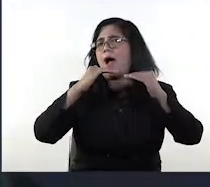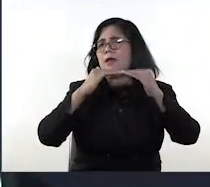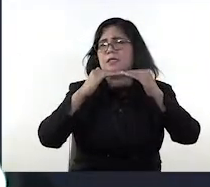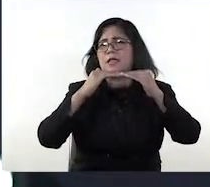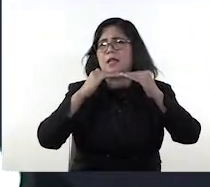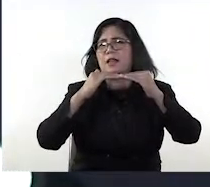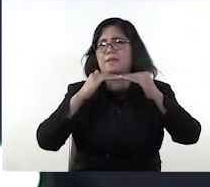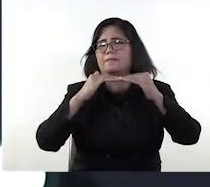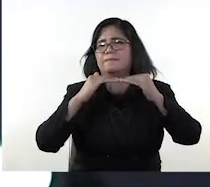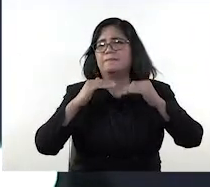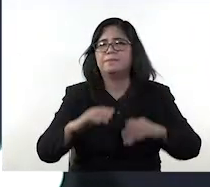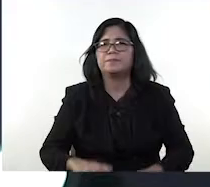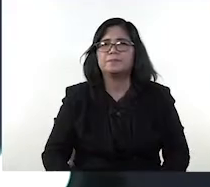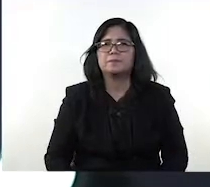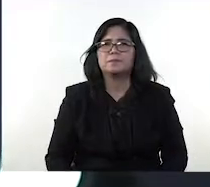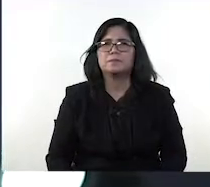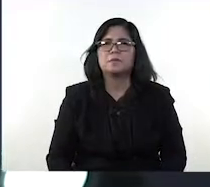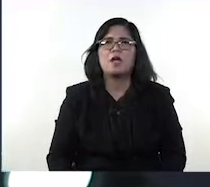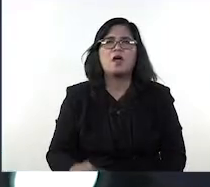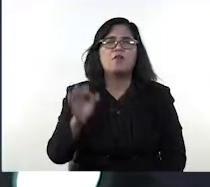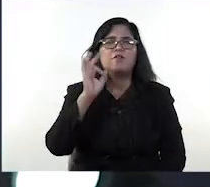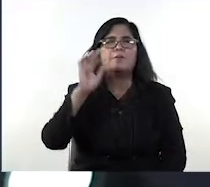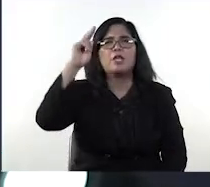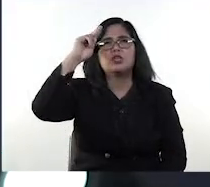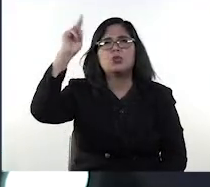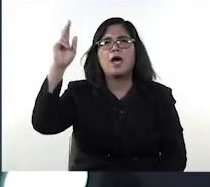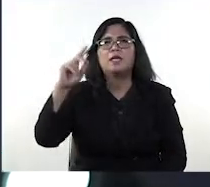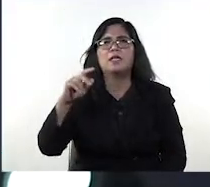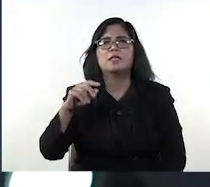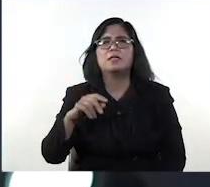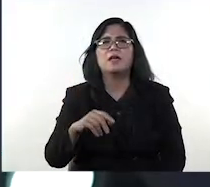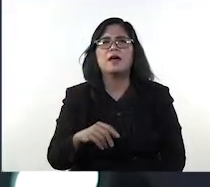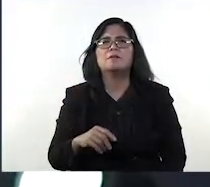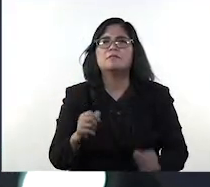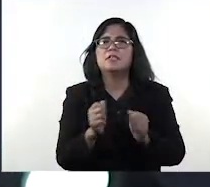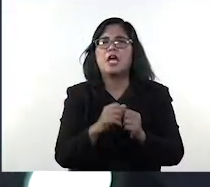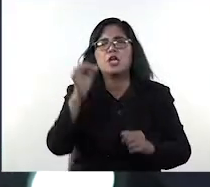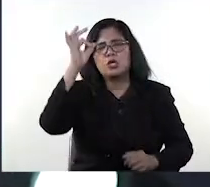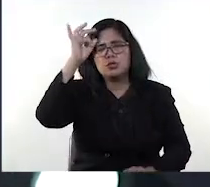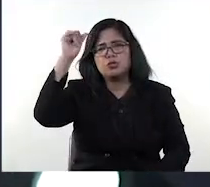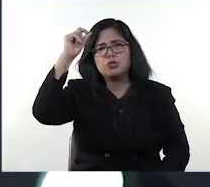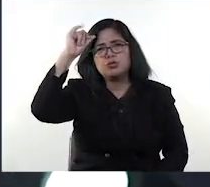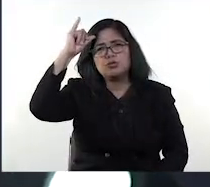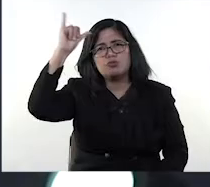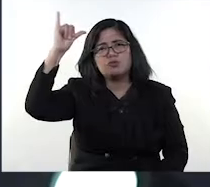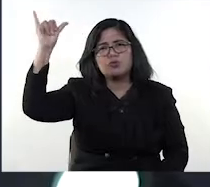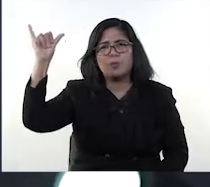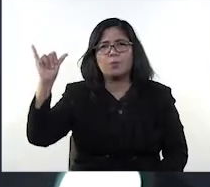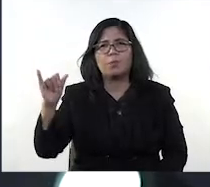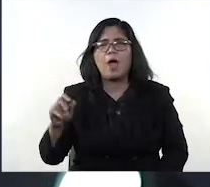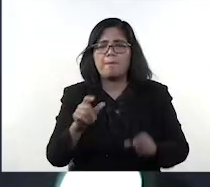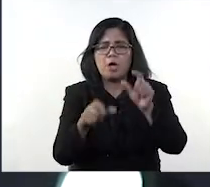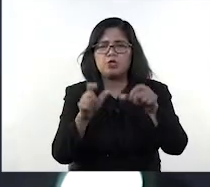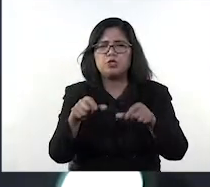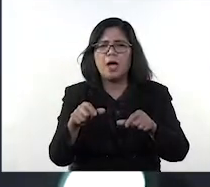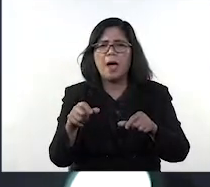masih Kak berlaku firman Tuhan yang disampaikan oleh Yusuf yang berkata manusia boleh mereka rekanan jangan Alam Mereka rekanan